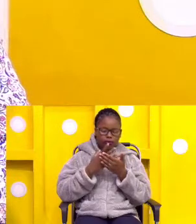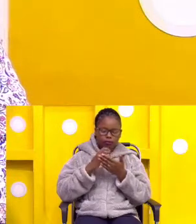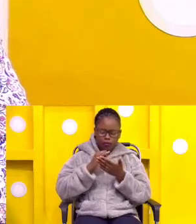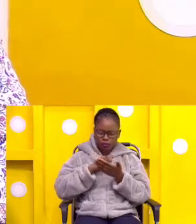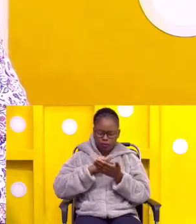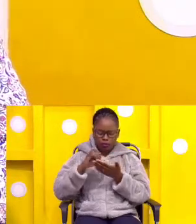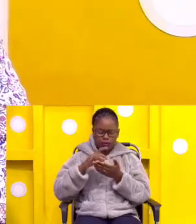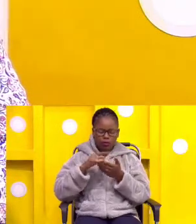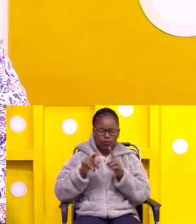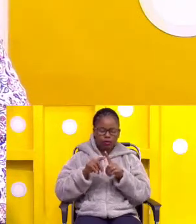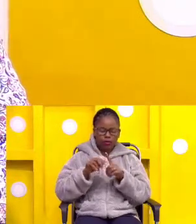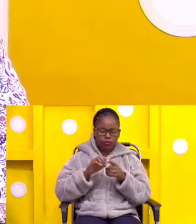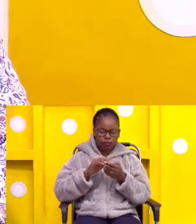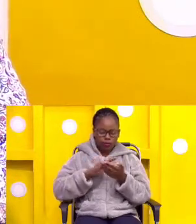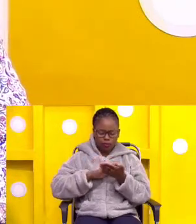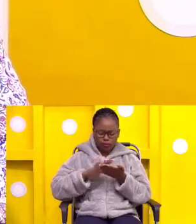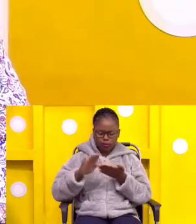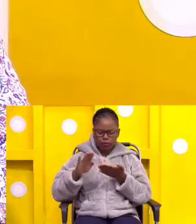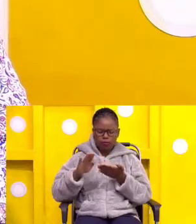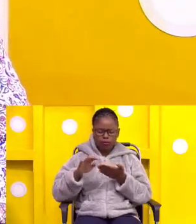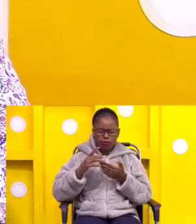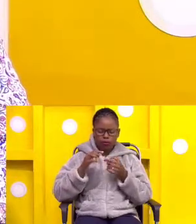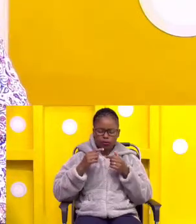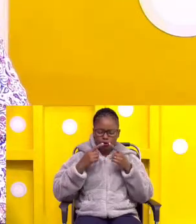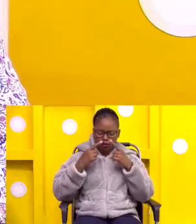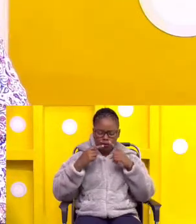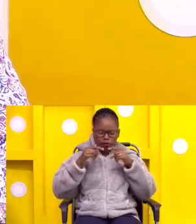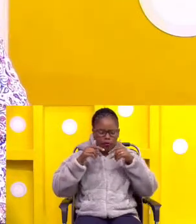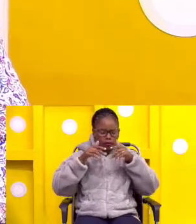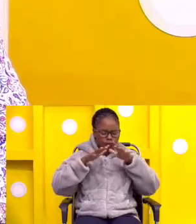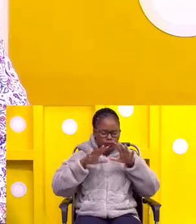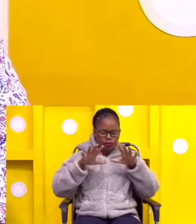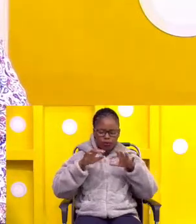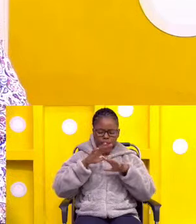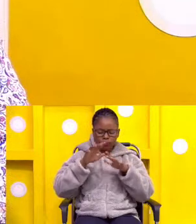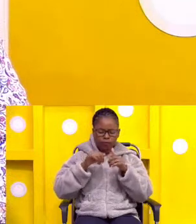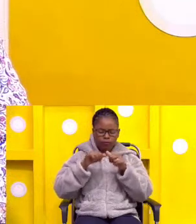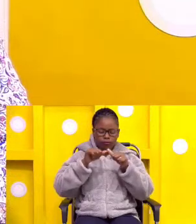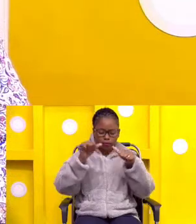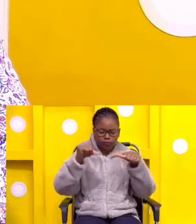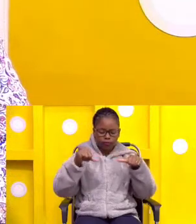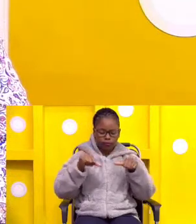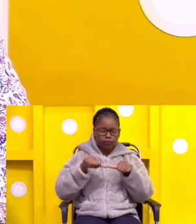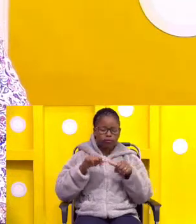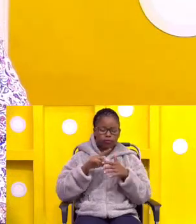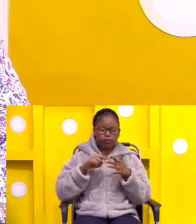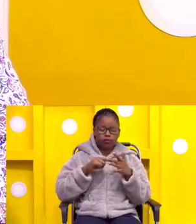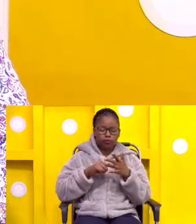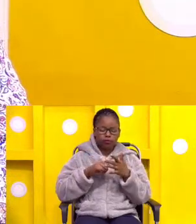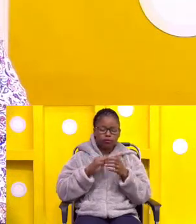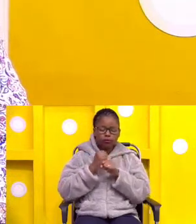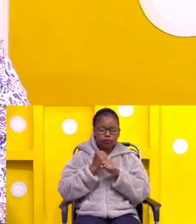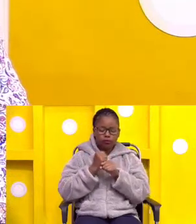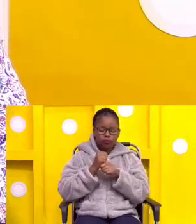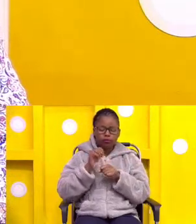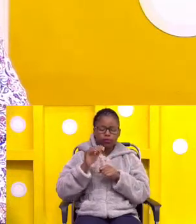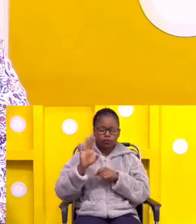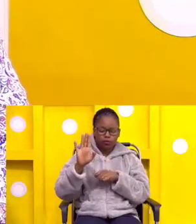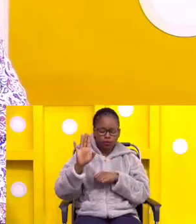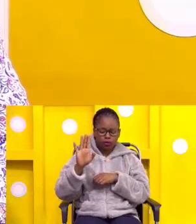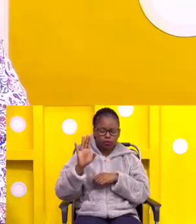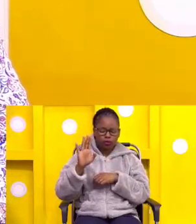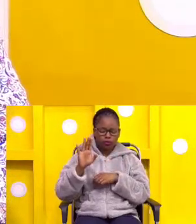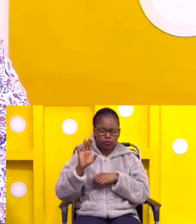ugutheria. Ndaria kirathimo iguru ria kigongona giki. Uyu ni wira waku.